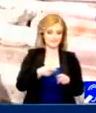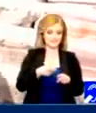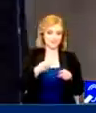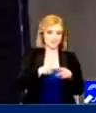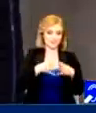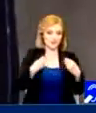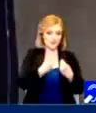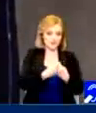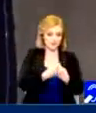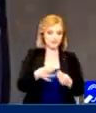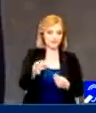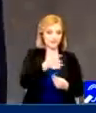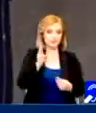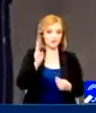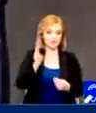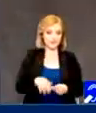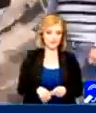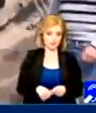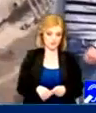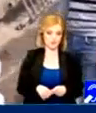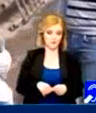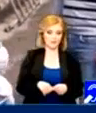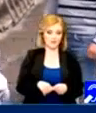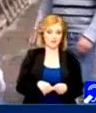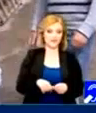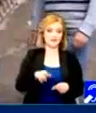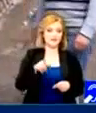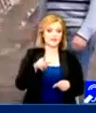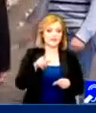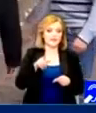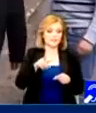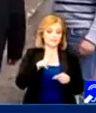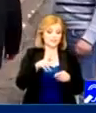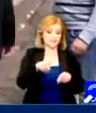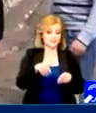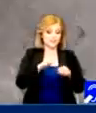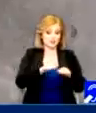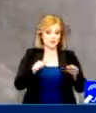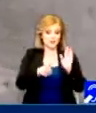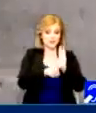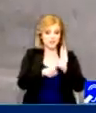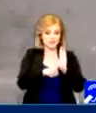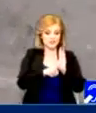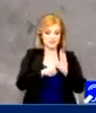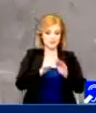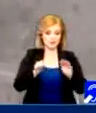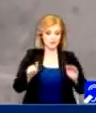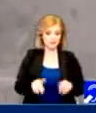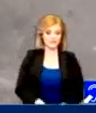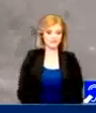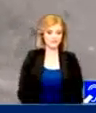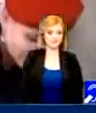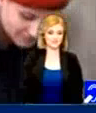În casă locuiesc 6 copii, iar fiul cel mare este membru al Inspectoratului General de Carabinieri, așa că a făcut o surpriză familiei. M-am